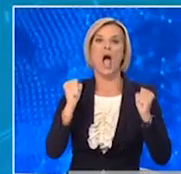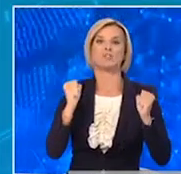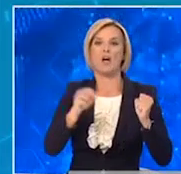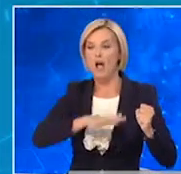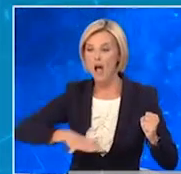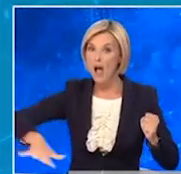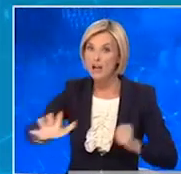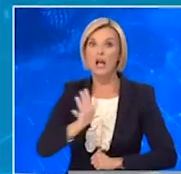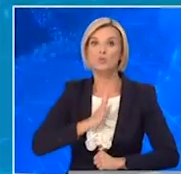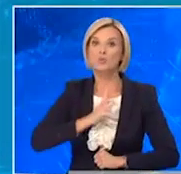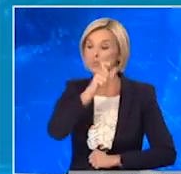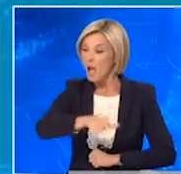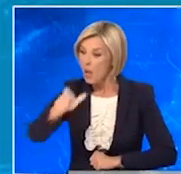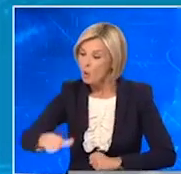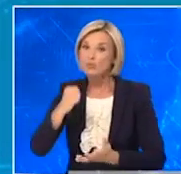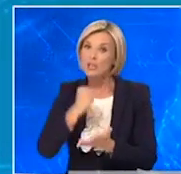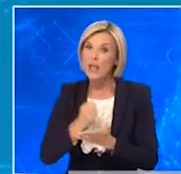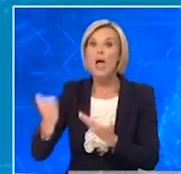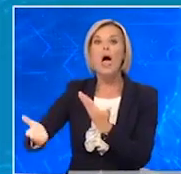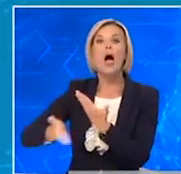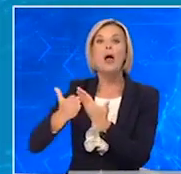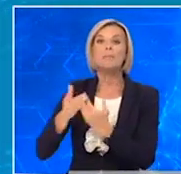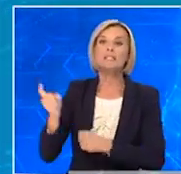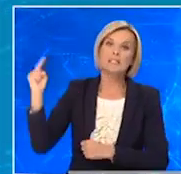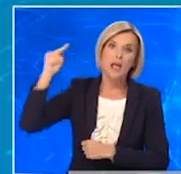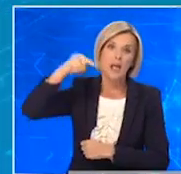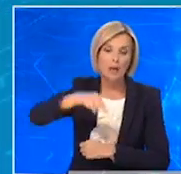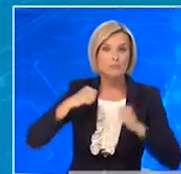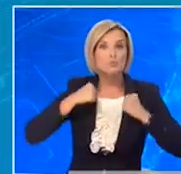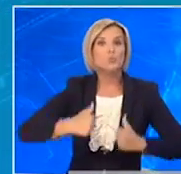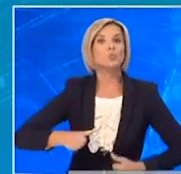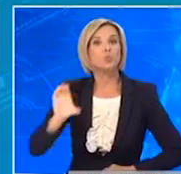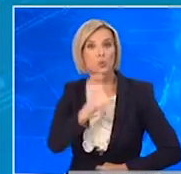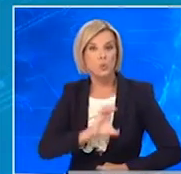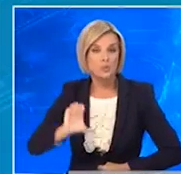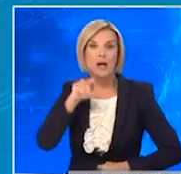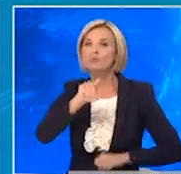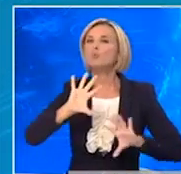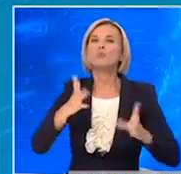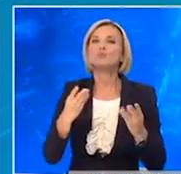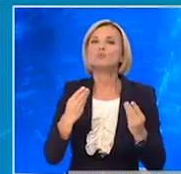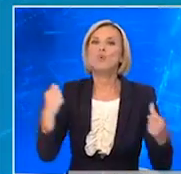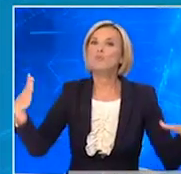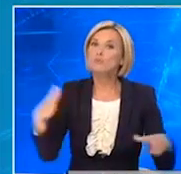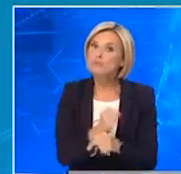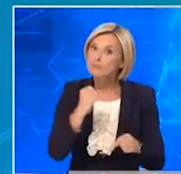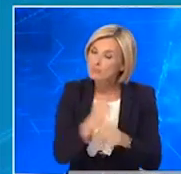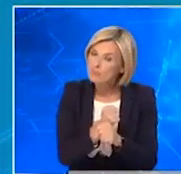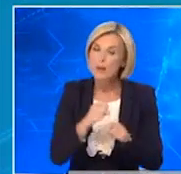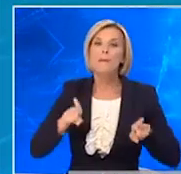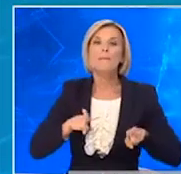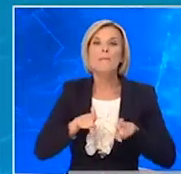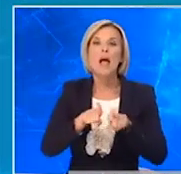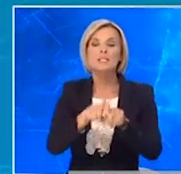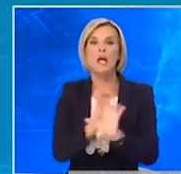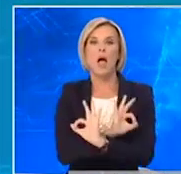κατοίκους όσο και για τους επισκέπτες της. Και για να το πετύχουμε αυτό, χρειάζεται τόσο ο κρατικός μηχανισμός, όσο και ο καθένας από εμάς να παραμείνουμε